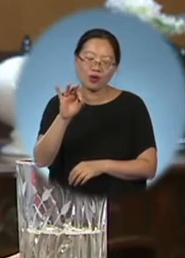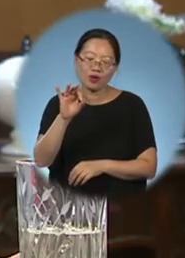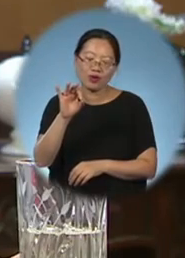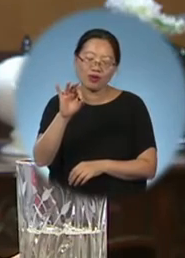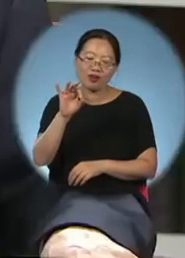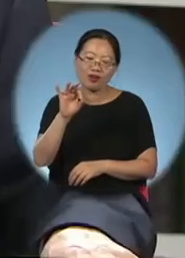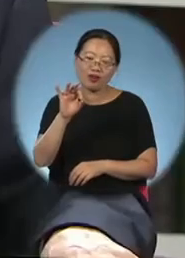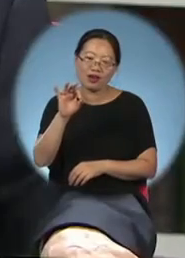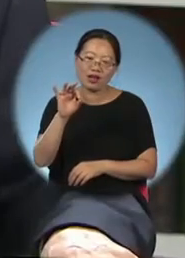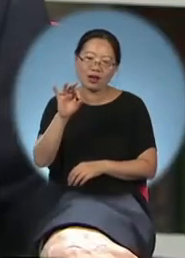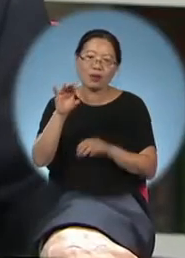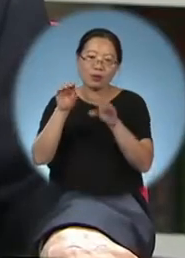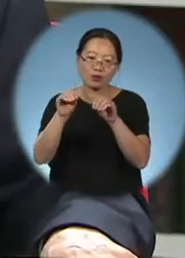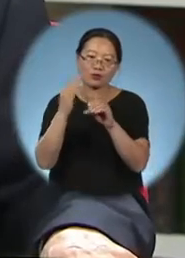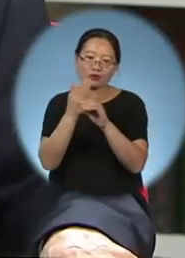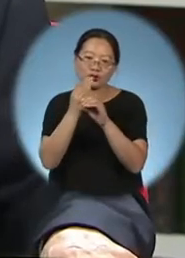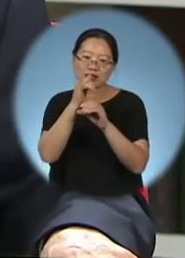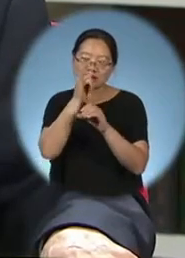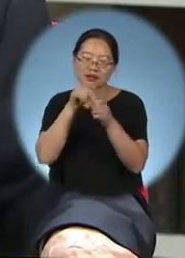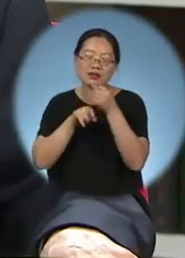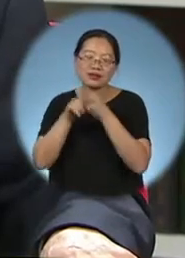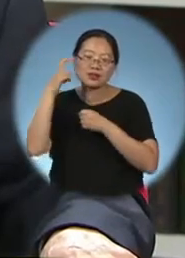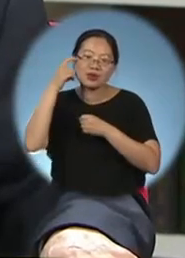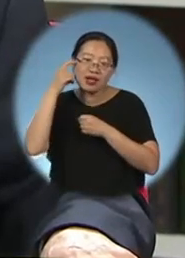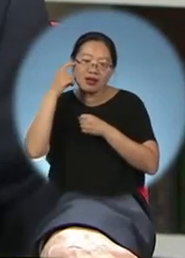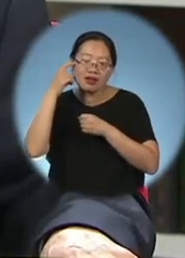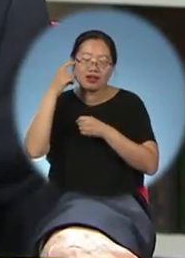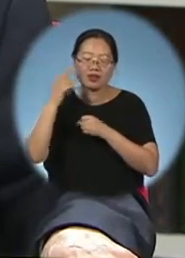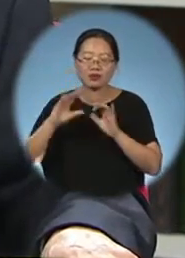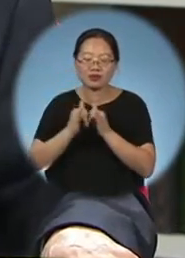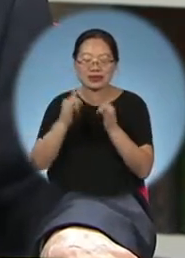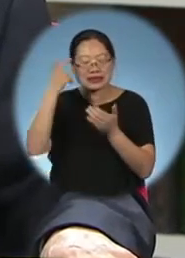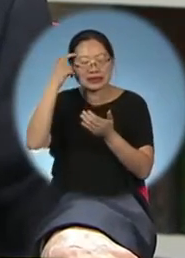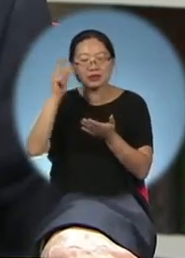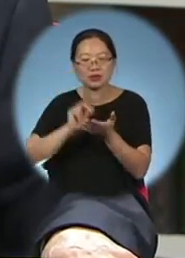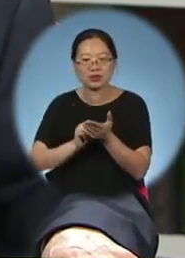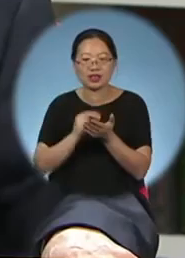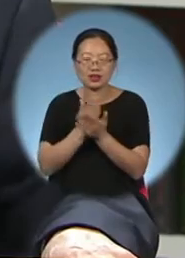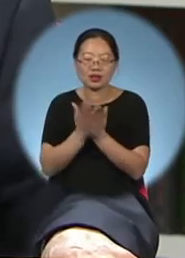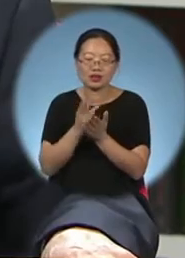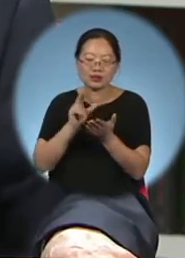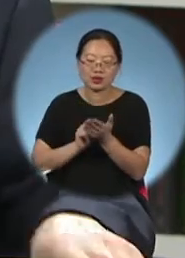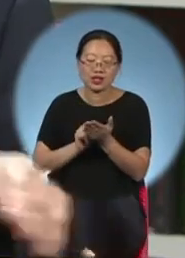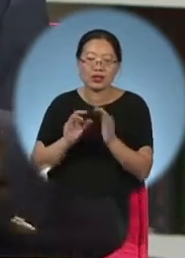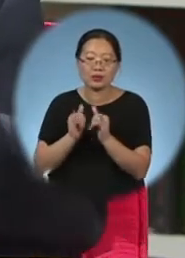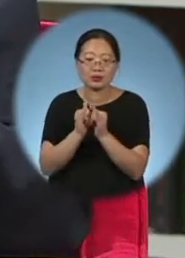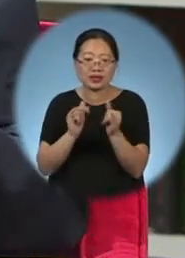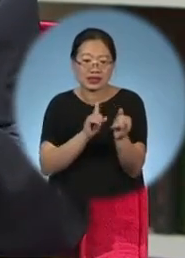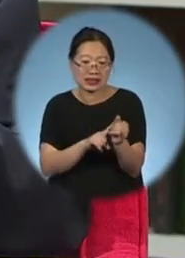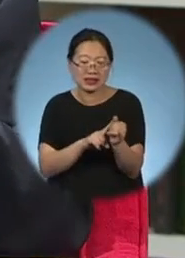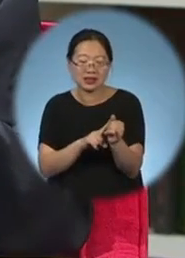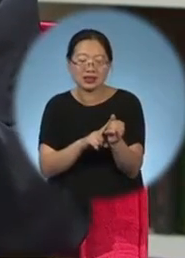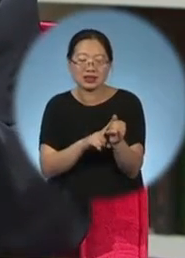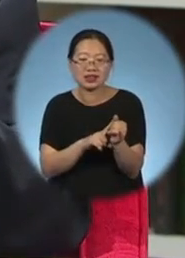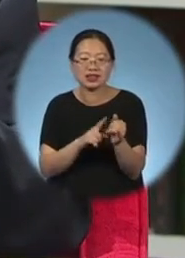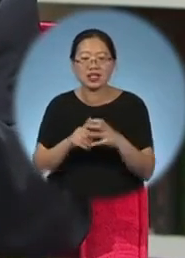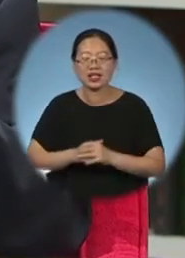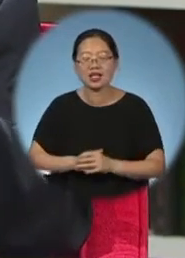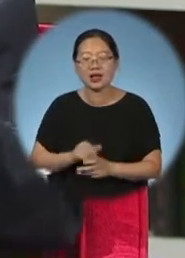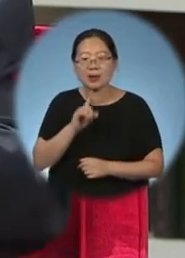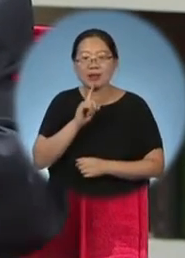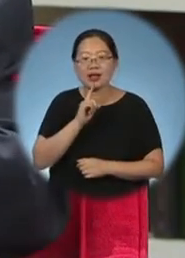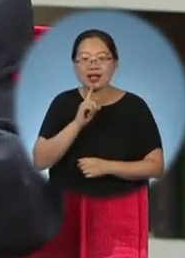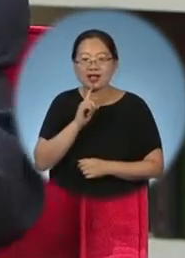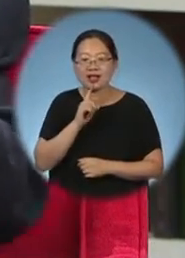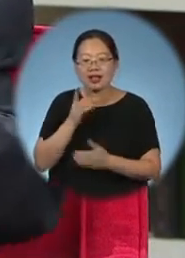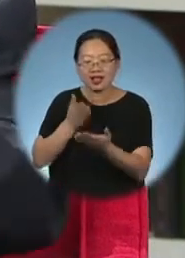것은 바로 지금 국민 의식 문제고 우리가 지금 여러 가지 문제에서 이 국민들이 이 말하자면